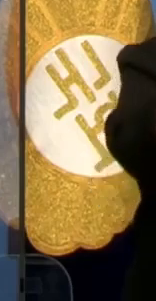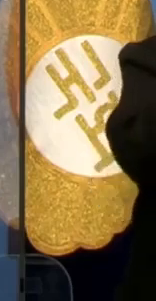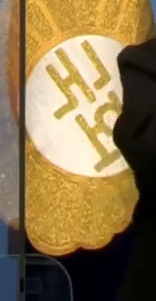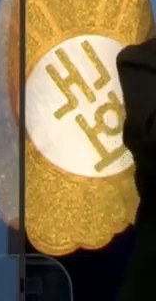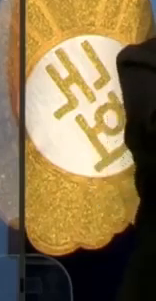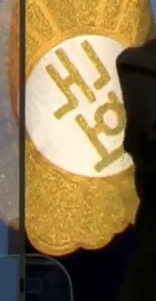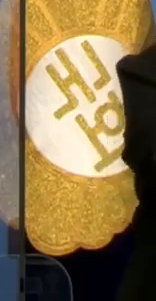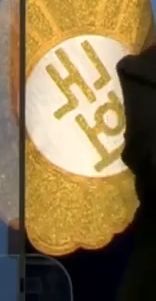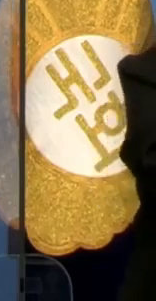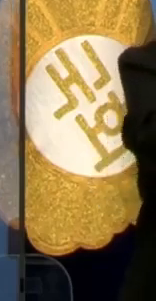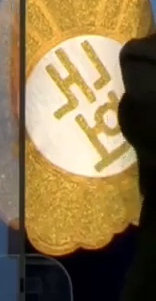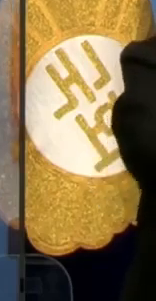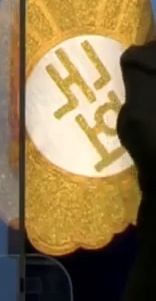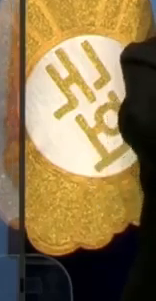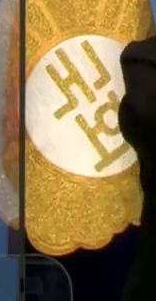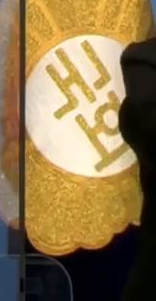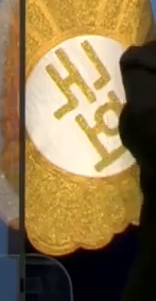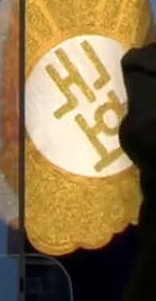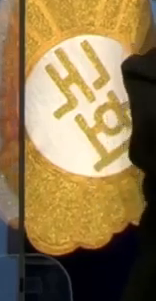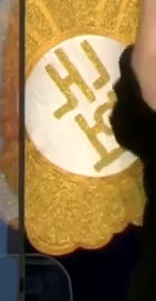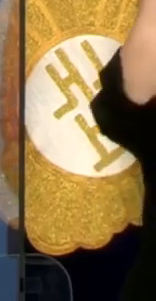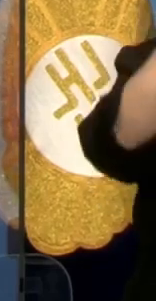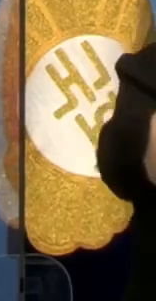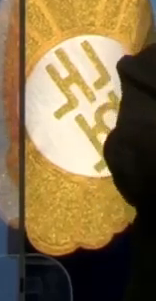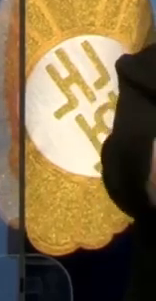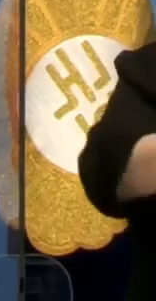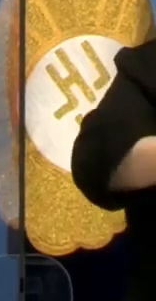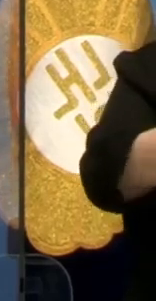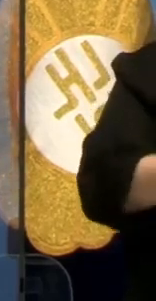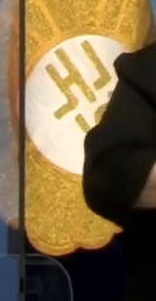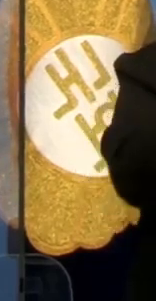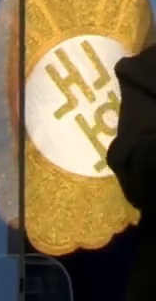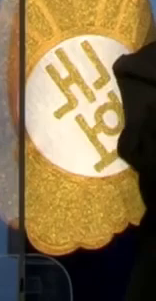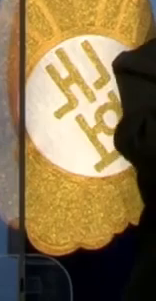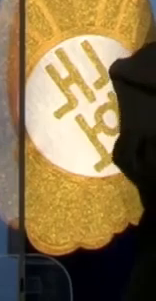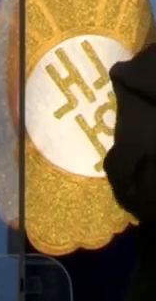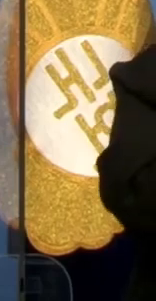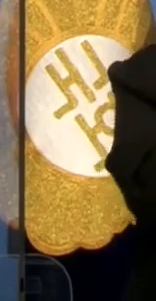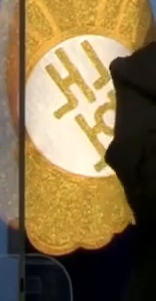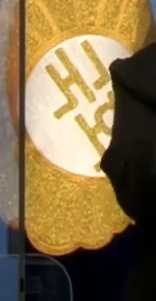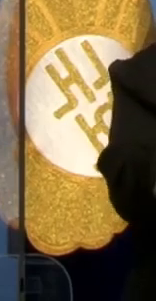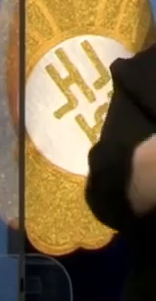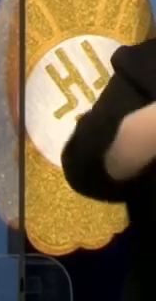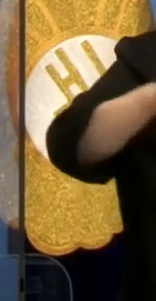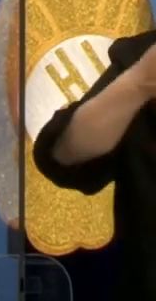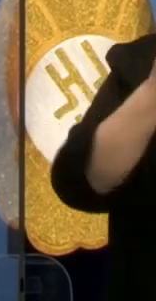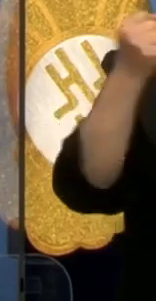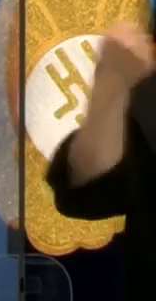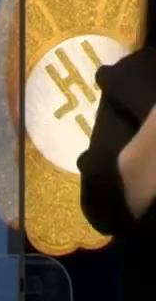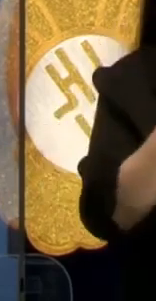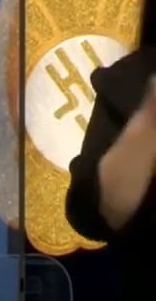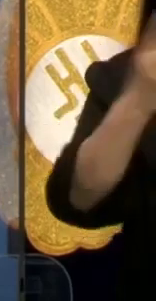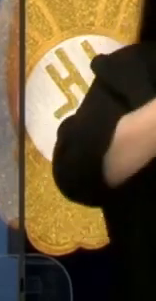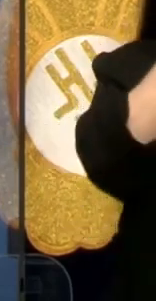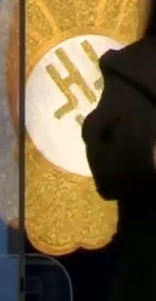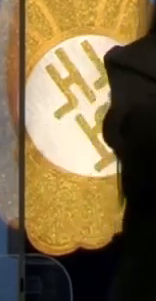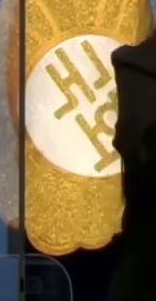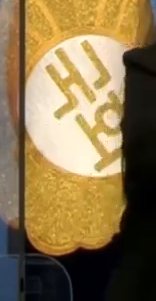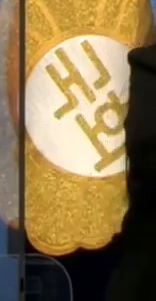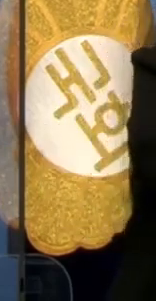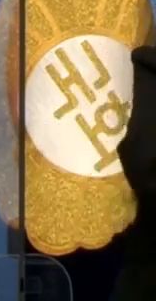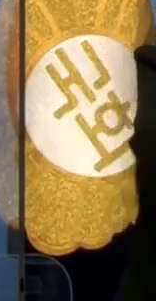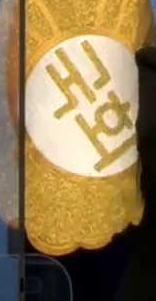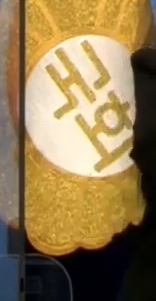우리는 자유민주주의 국가 대한민국을 세우고 지킬 수 있었던 것은 항일뿐 아니라 반공을 통해서 가능했다는